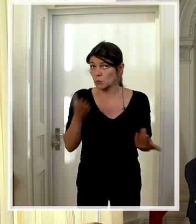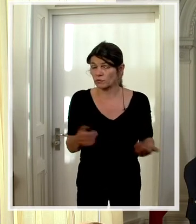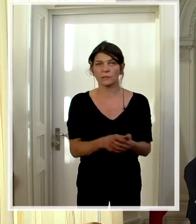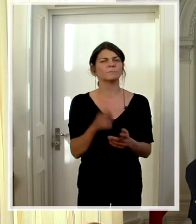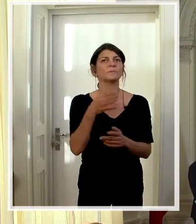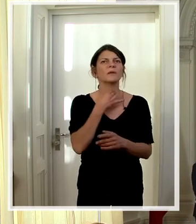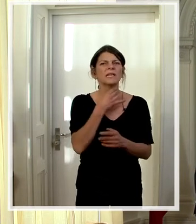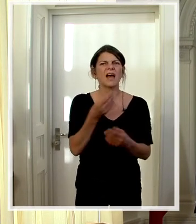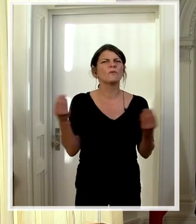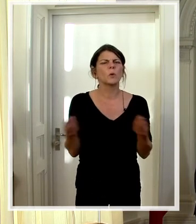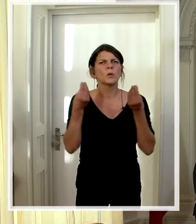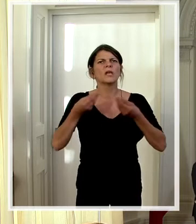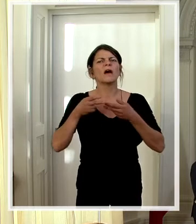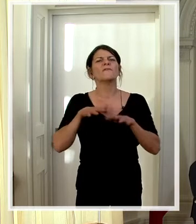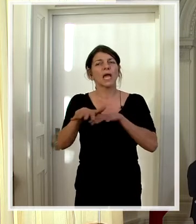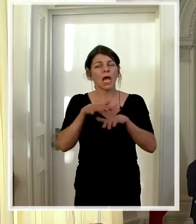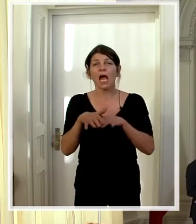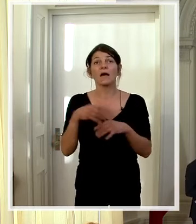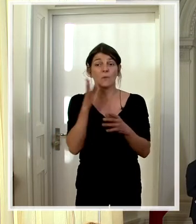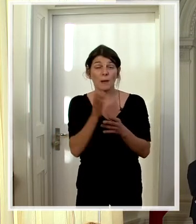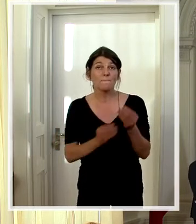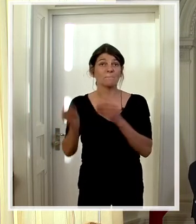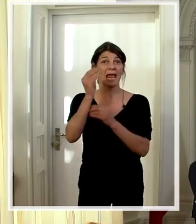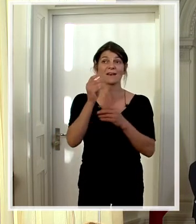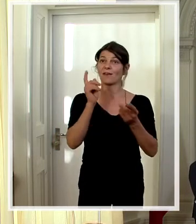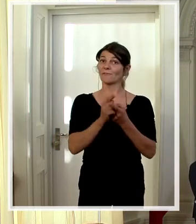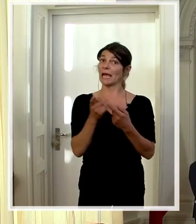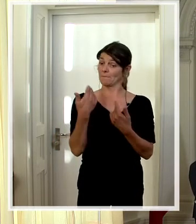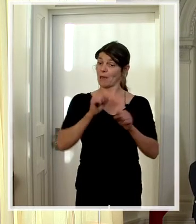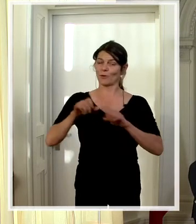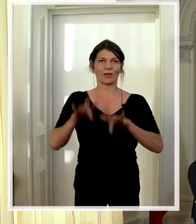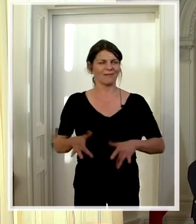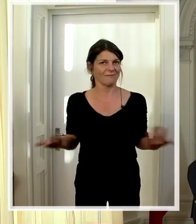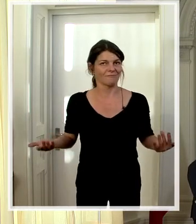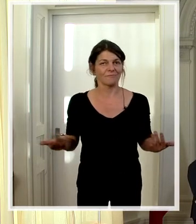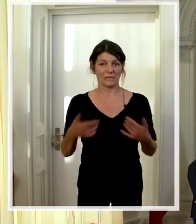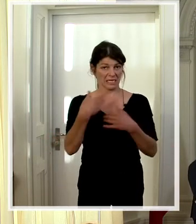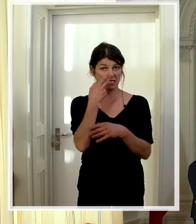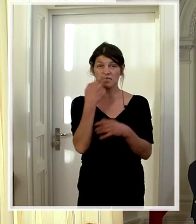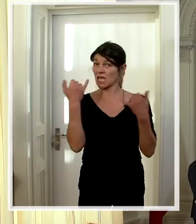Bedarf vom Güterverkehr steigt insbesondere dann, wenn eben die Nachfrage steigt. Und wir sehen heute, dass wir